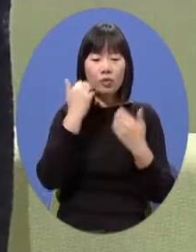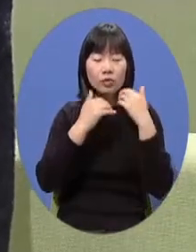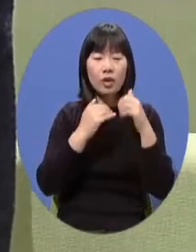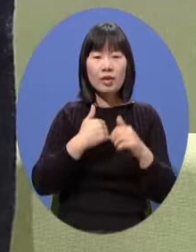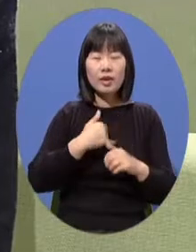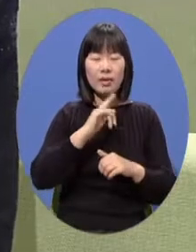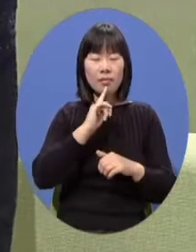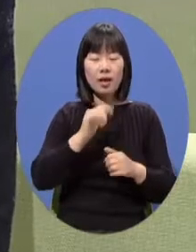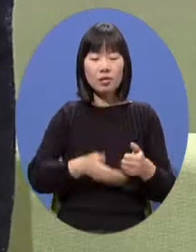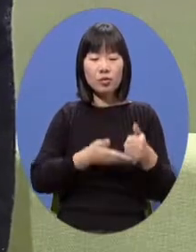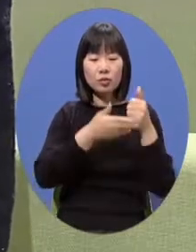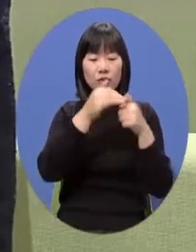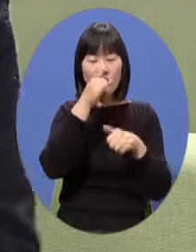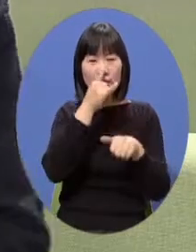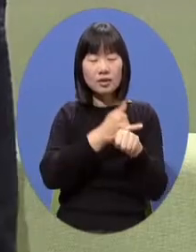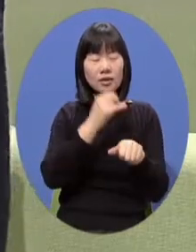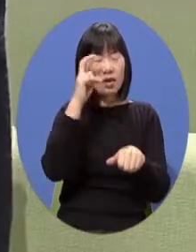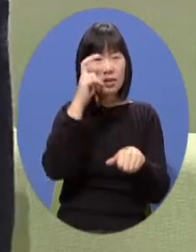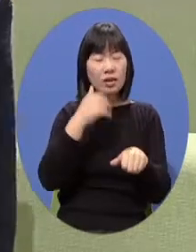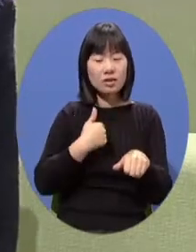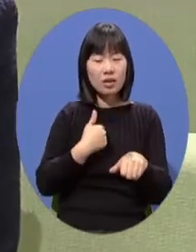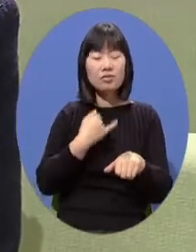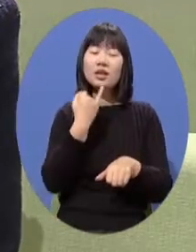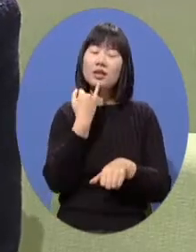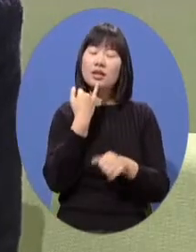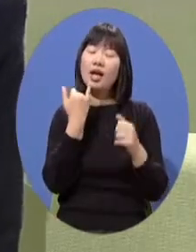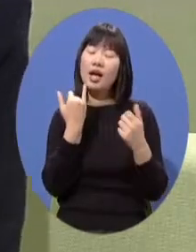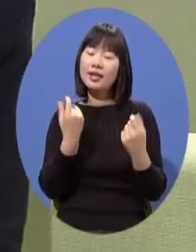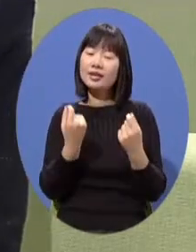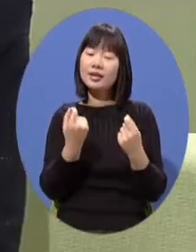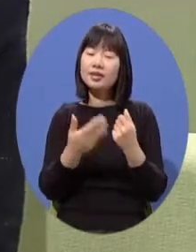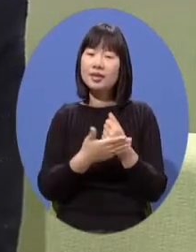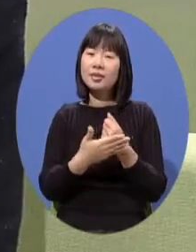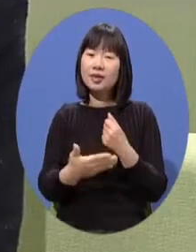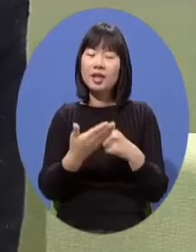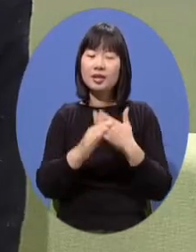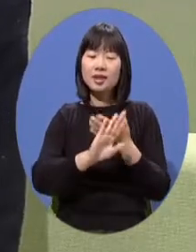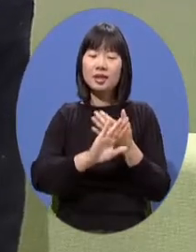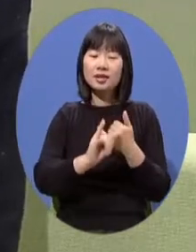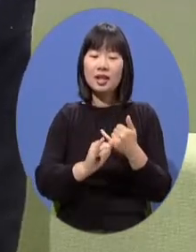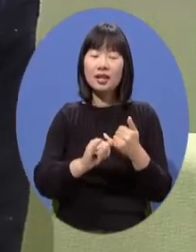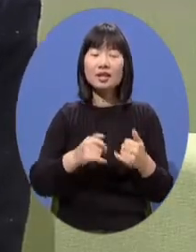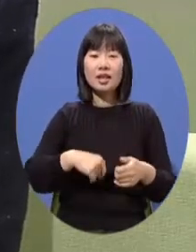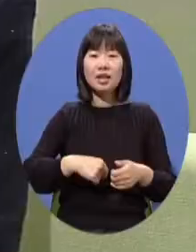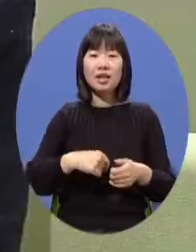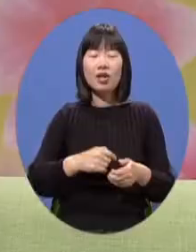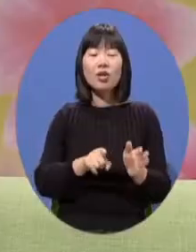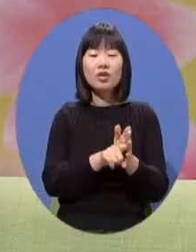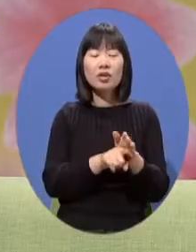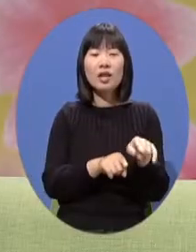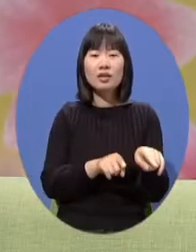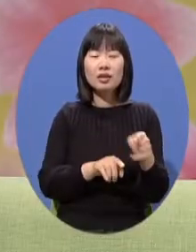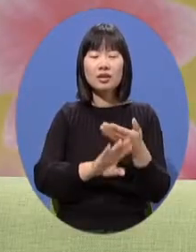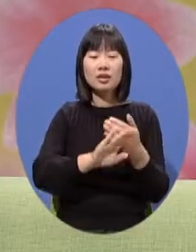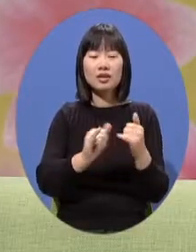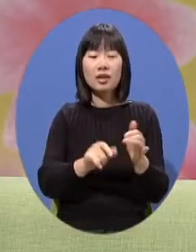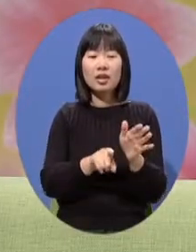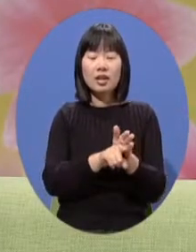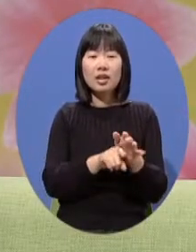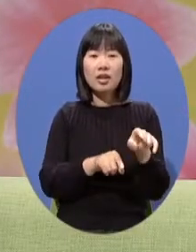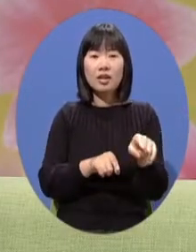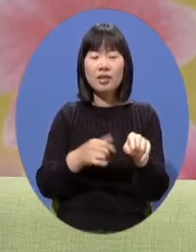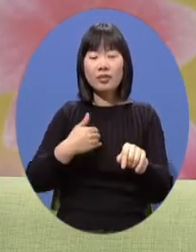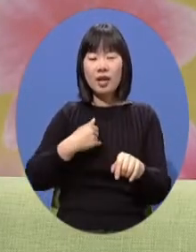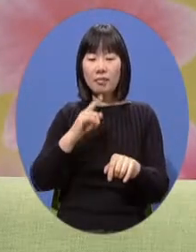내 말을 존중해서 들어줄 거야. 왜? 나는 괜찮은 애니까. 타인에 대한 신뢰감은 그렇죠. 타인에 대한 신뢰감은